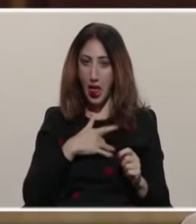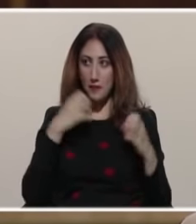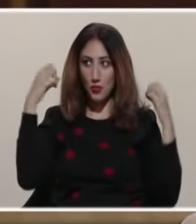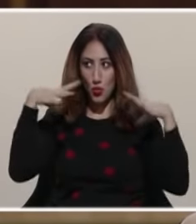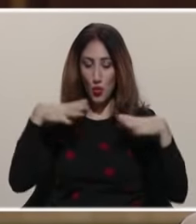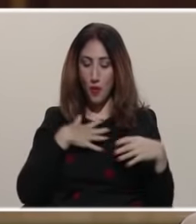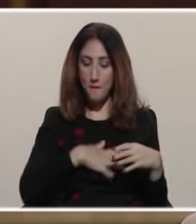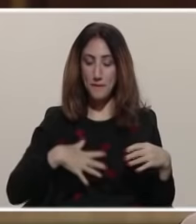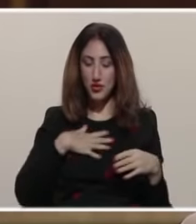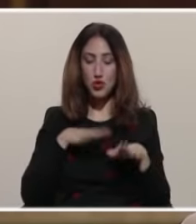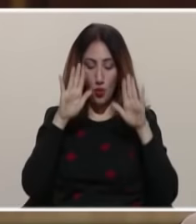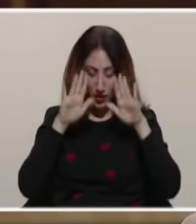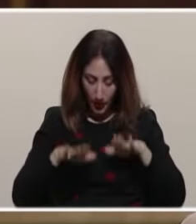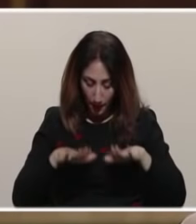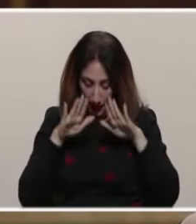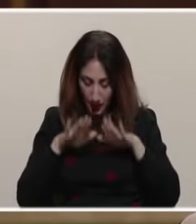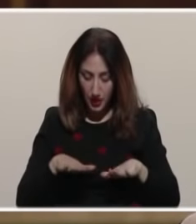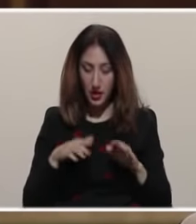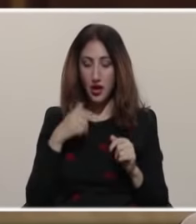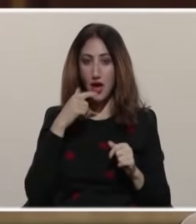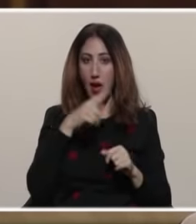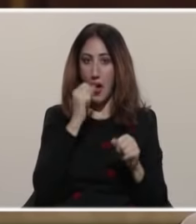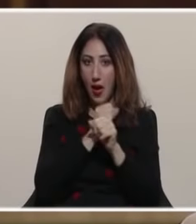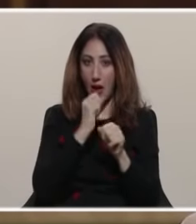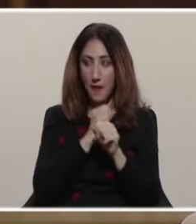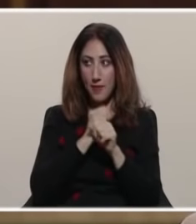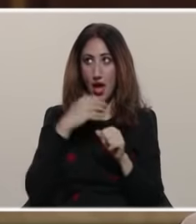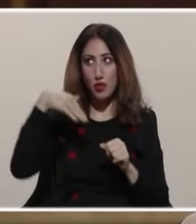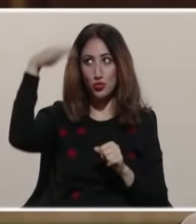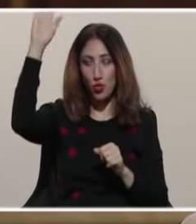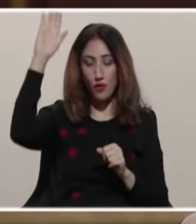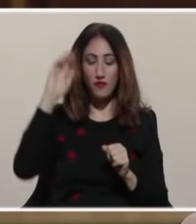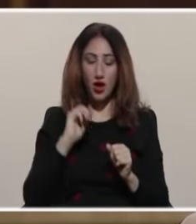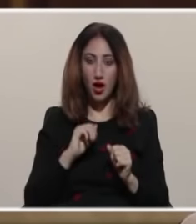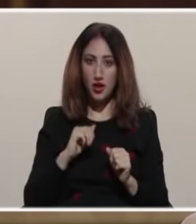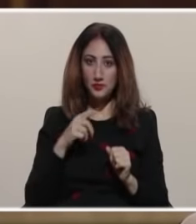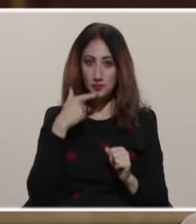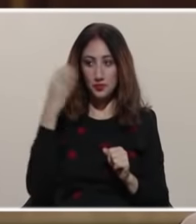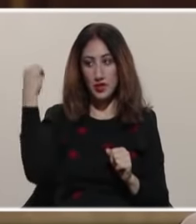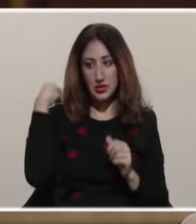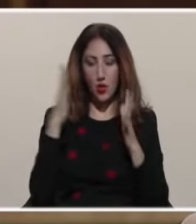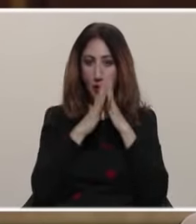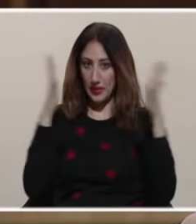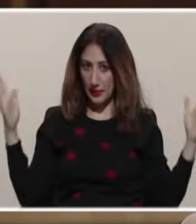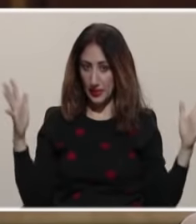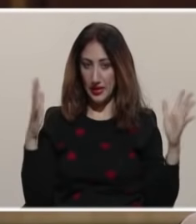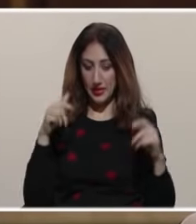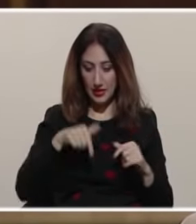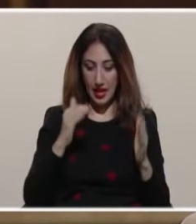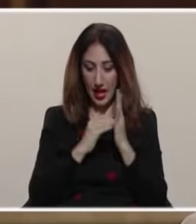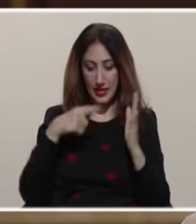والمشاعر والعبادات، أيام اللي احنا فيها بترفع فيها الأعمال لأن لها فضل وثواب عظيم. ومن هذه